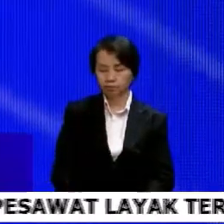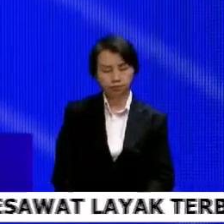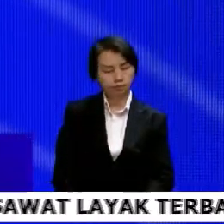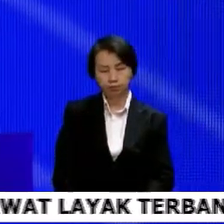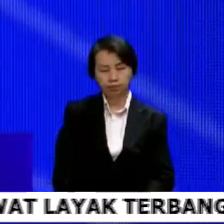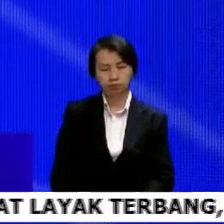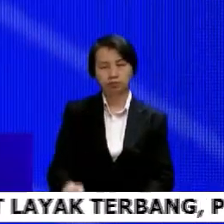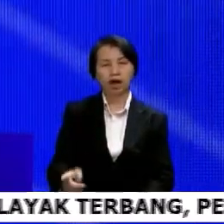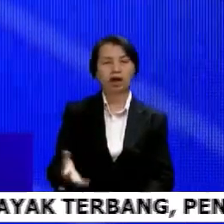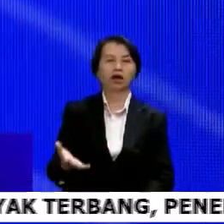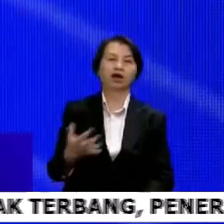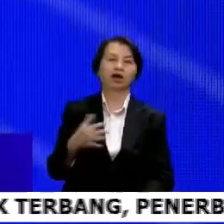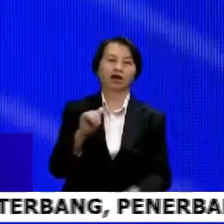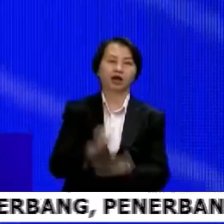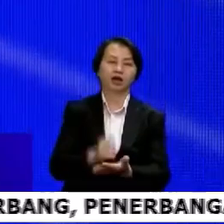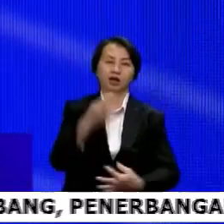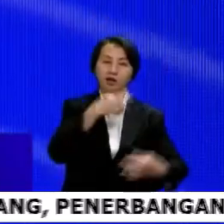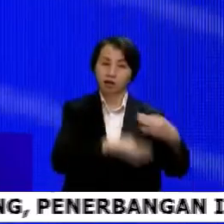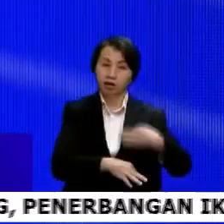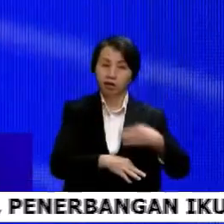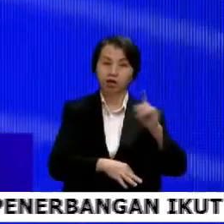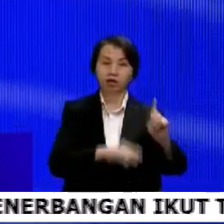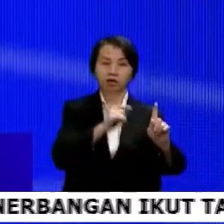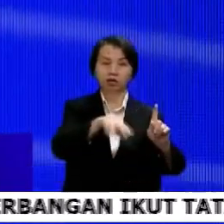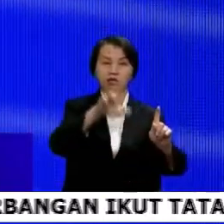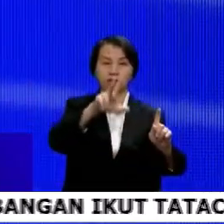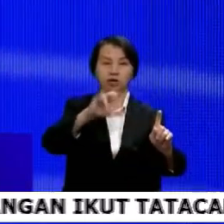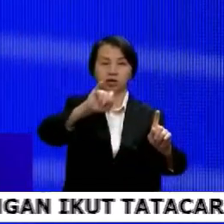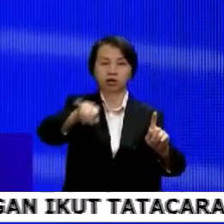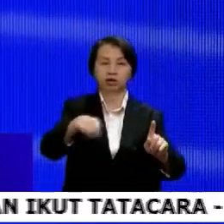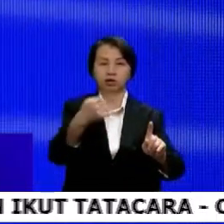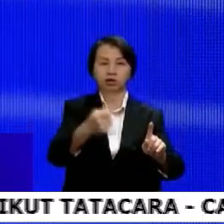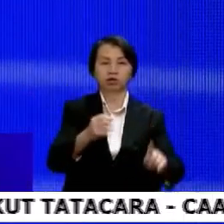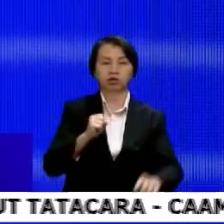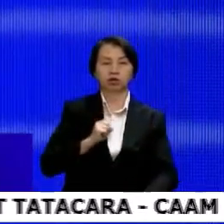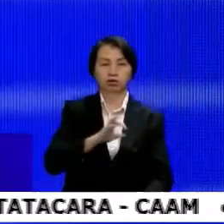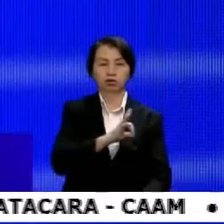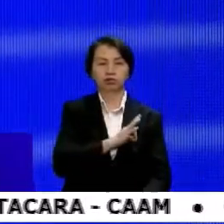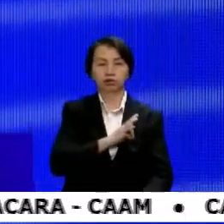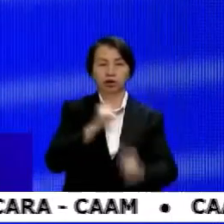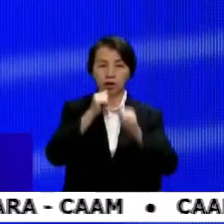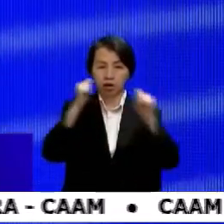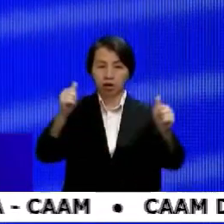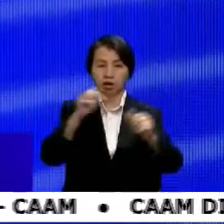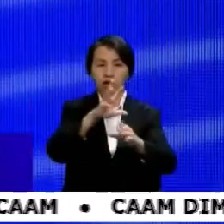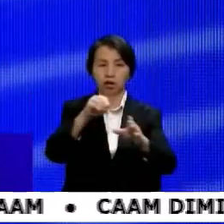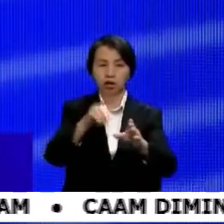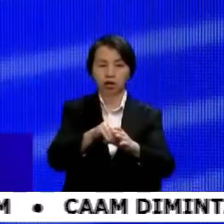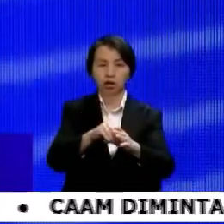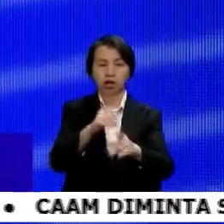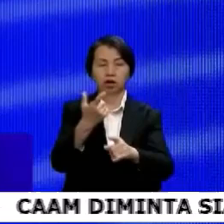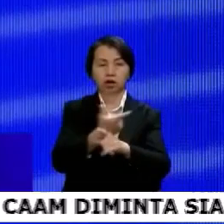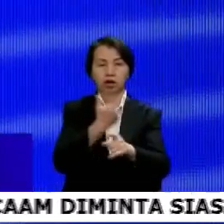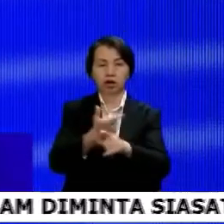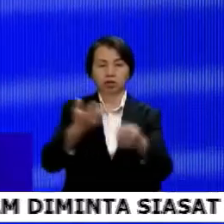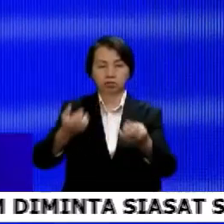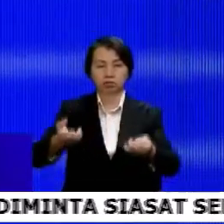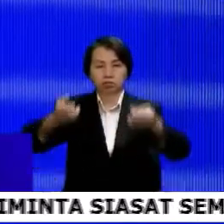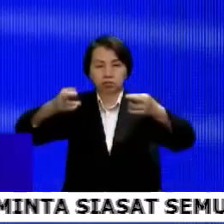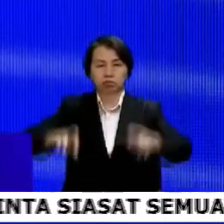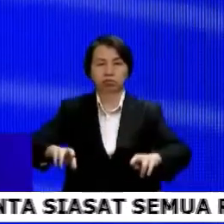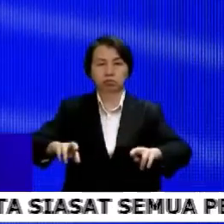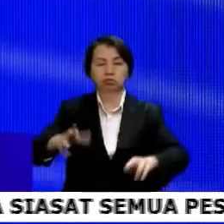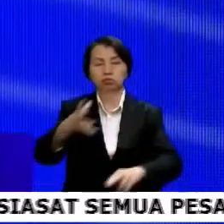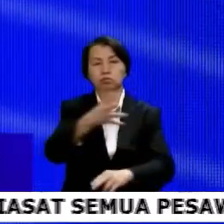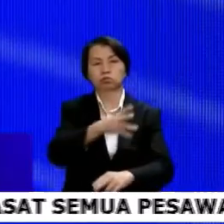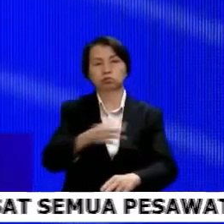memanfaatkan 1.3 juta penjawat awam termasuk latihan kontrak